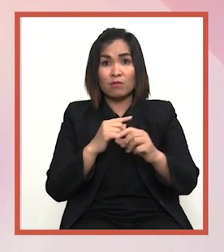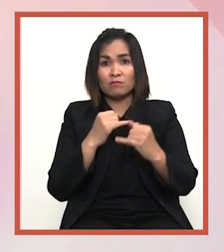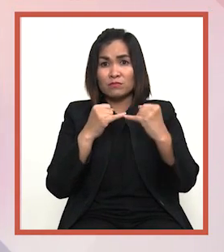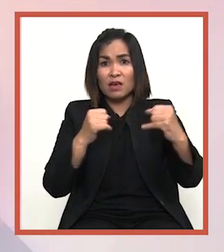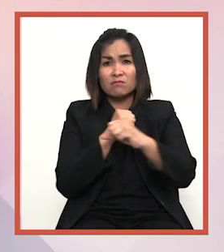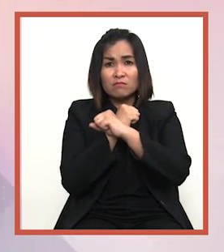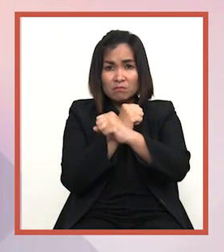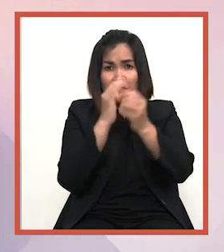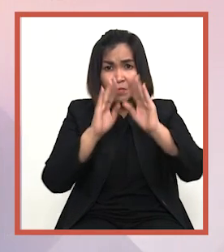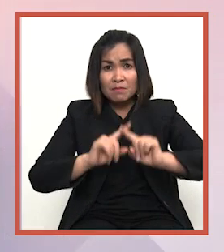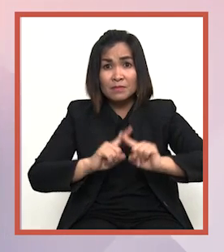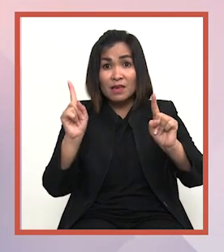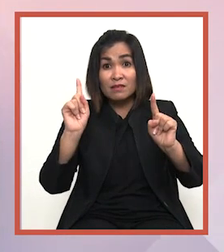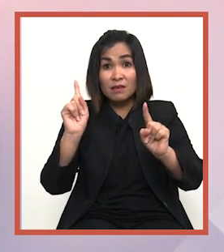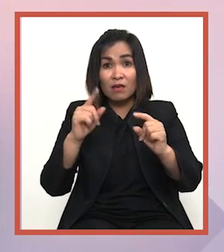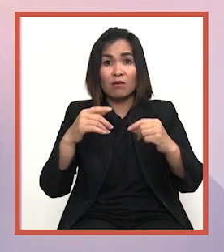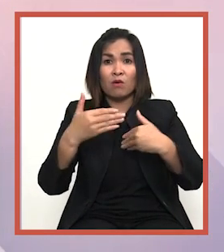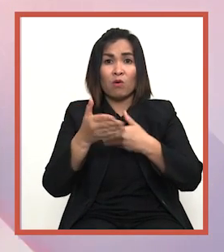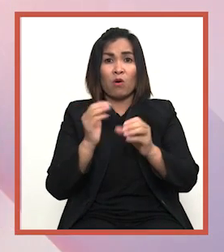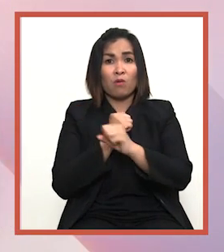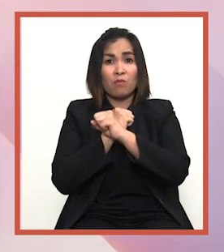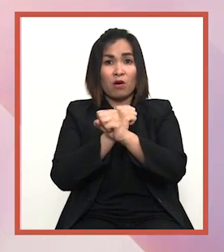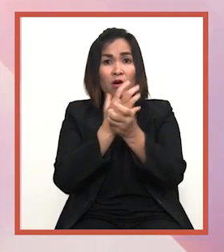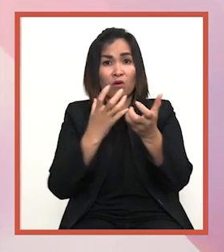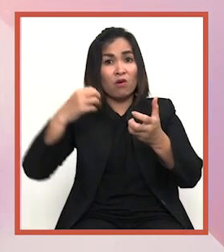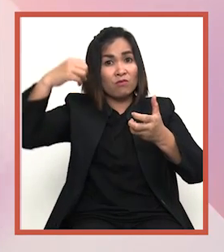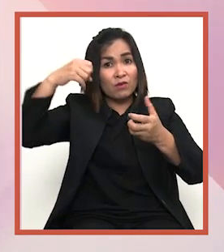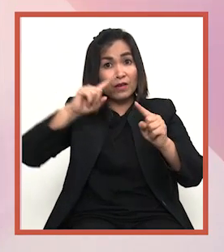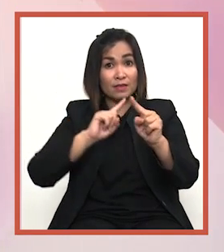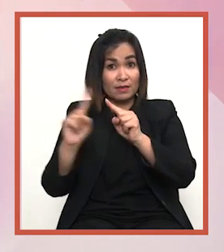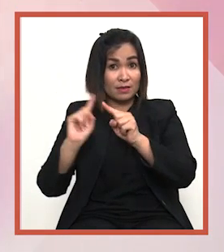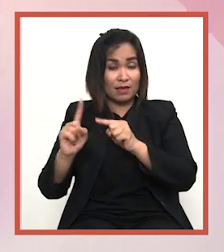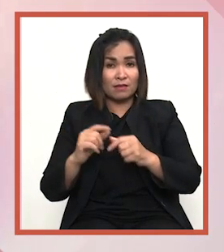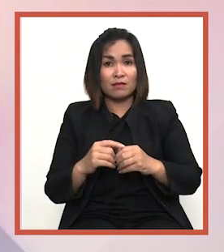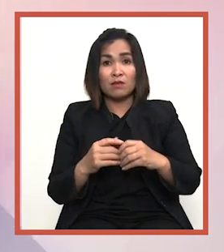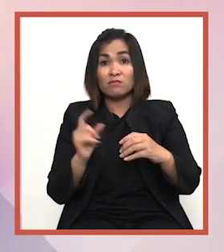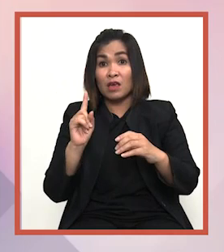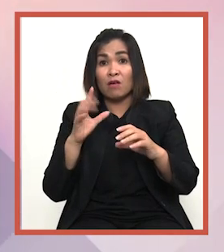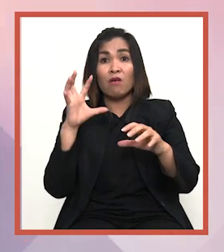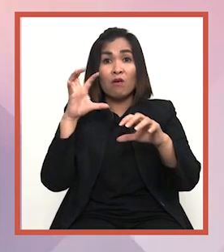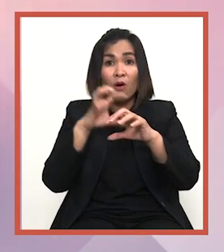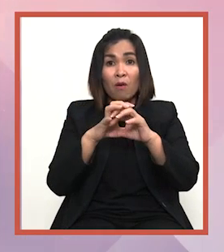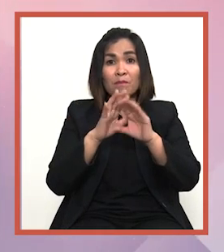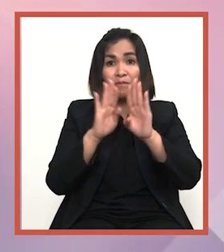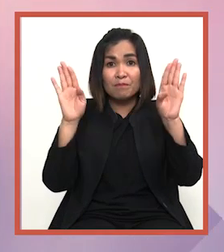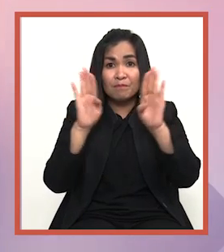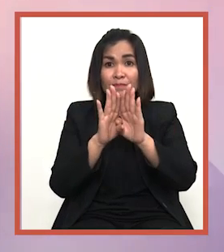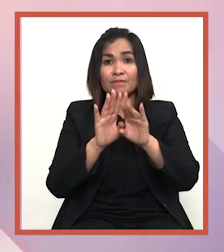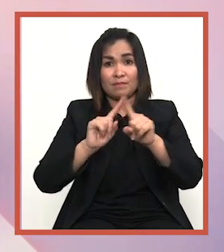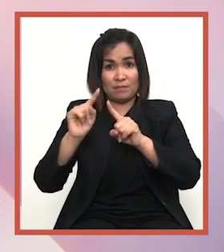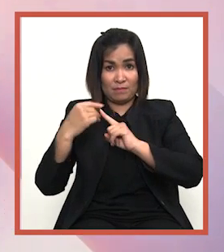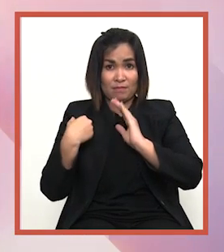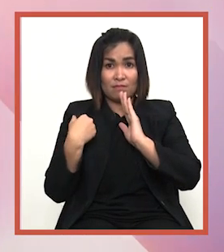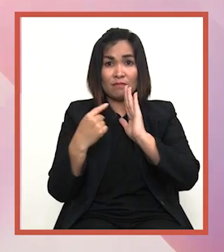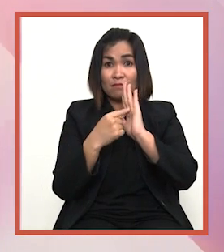กันนะครับจะใช้กับพวกกล่องที่ป้องกันอุปกรณ์ไฟฟ้ากล่องที่ครอบสวิตช์ไว้นะครับในรูปแบบนี้เรา